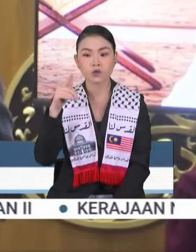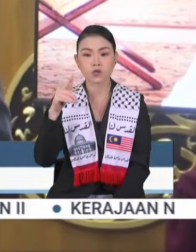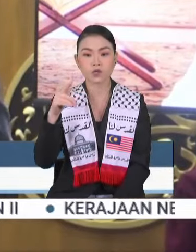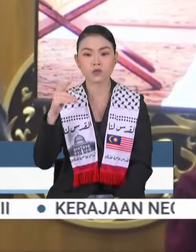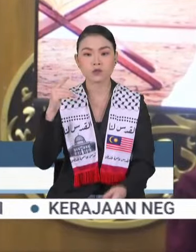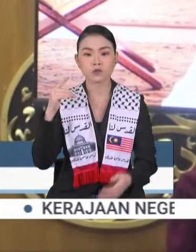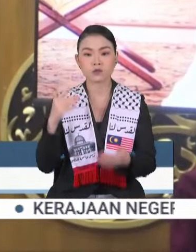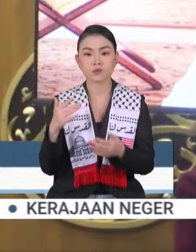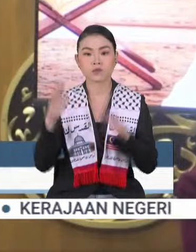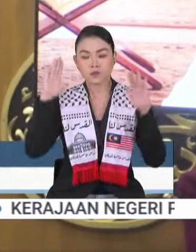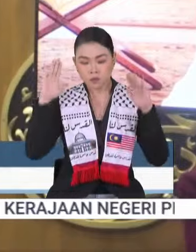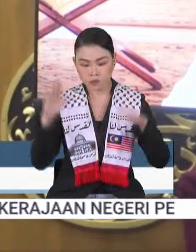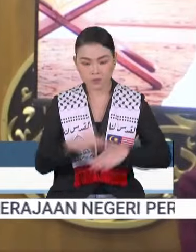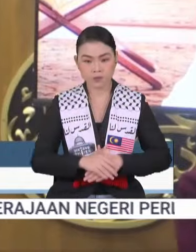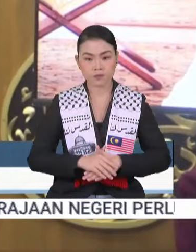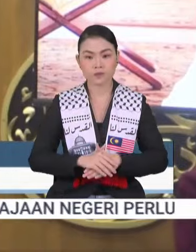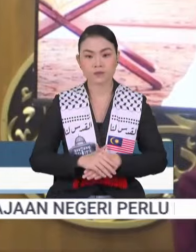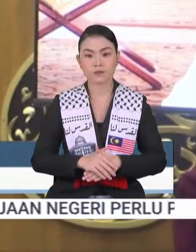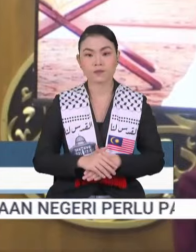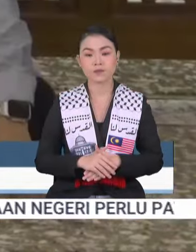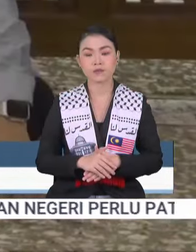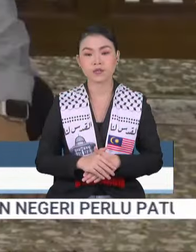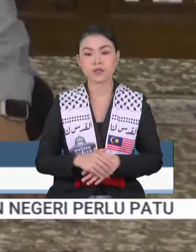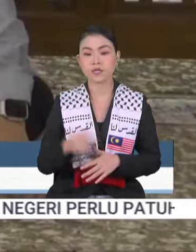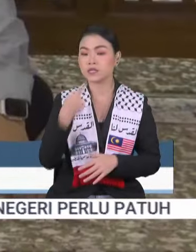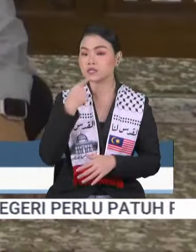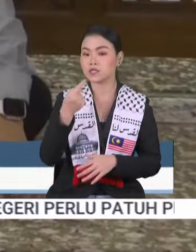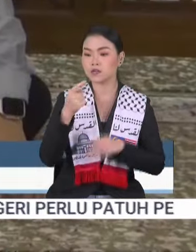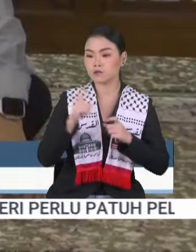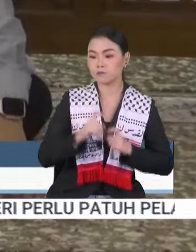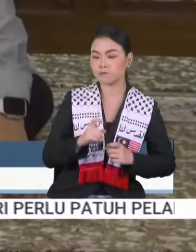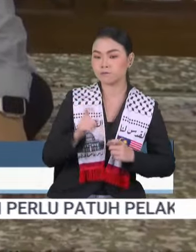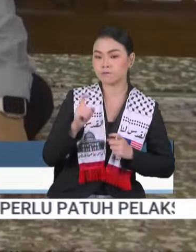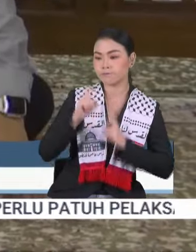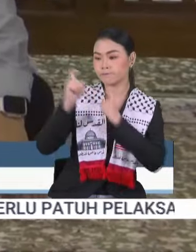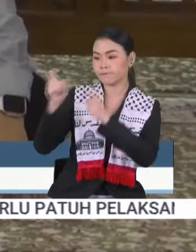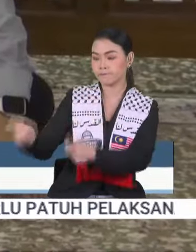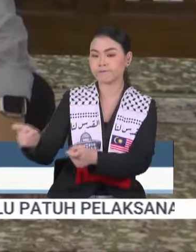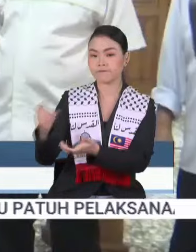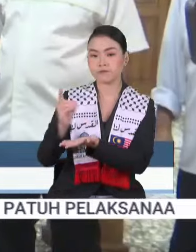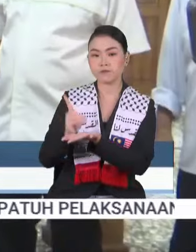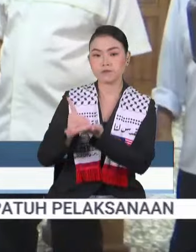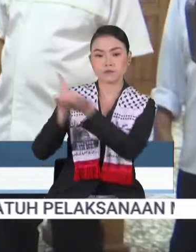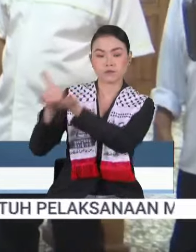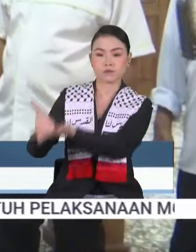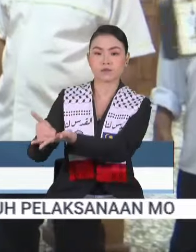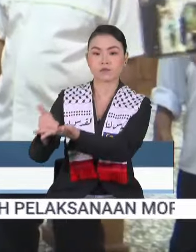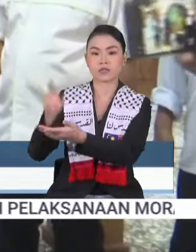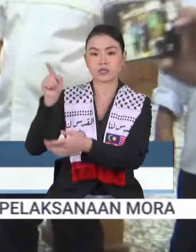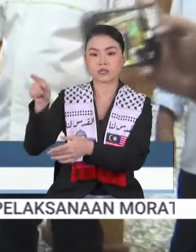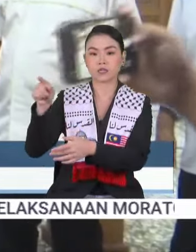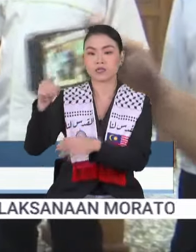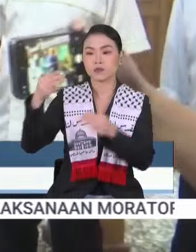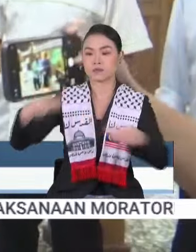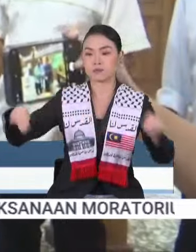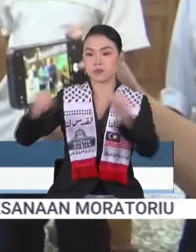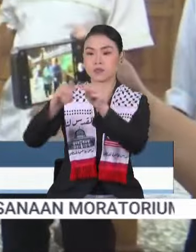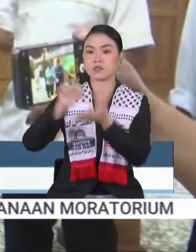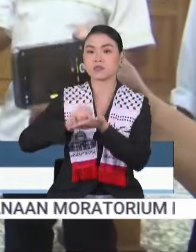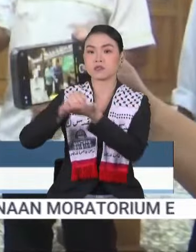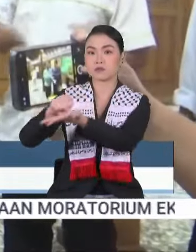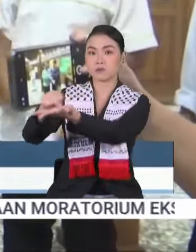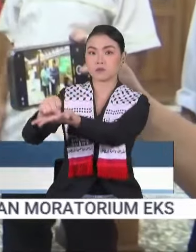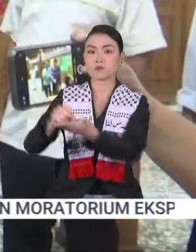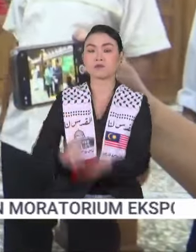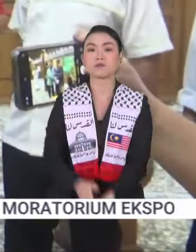masjid Anno beliau berucap pada Majlis penyerahan sumbangan dana untuk masjid dan surau yang diadakan di masjid al-qadim di